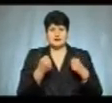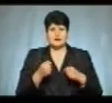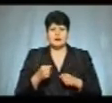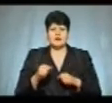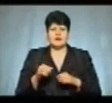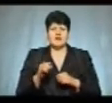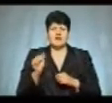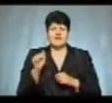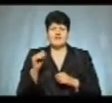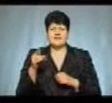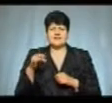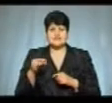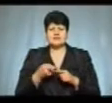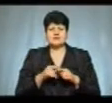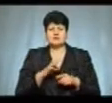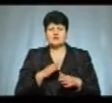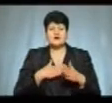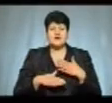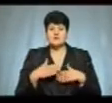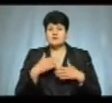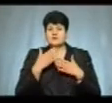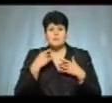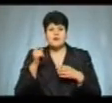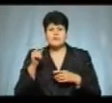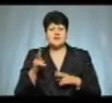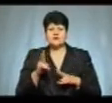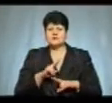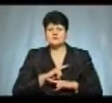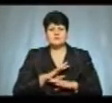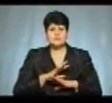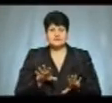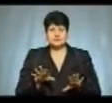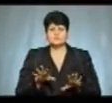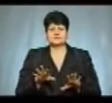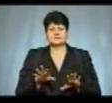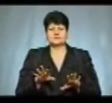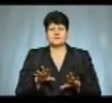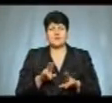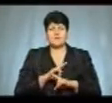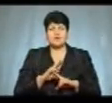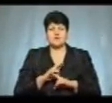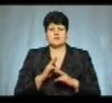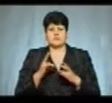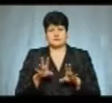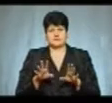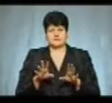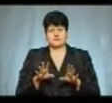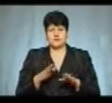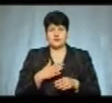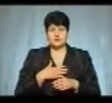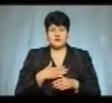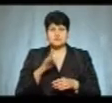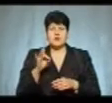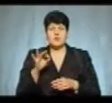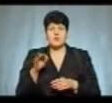була велика радість того, що вже нема війни, і ніхто вже не загине, і не треба там помирати буде. В нас